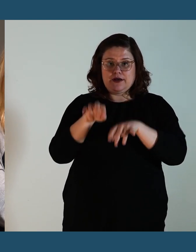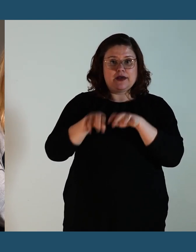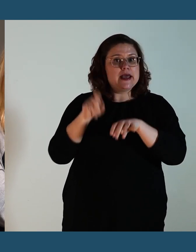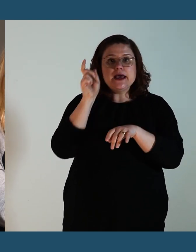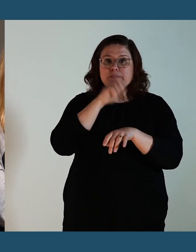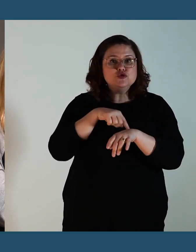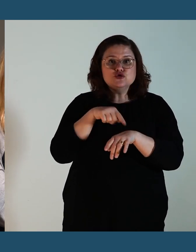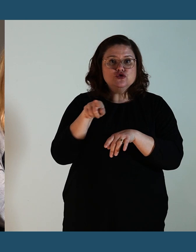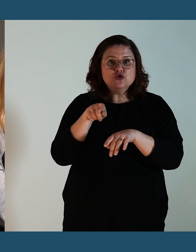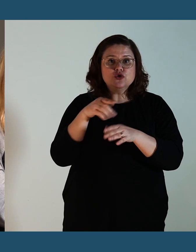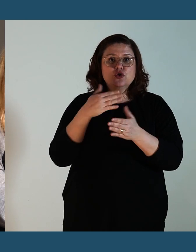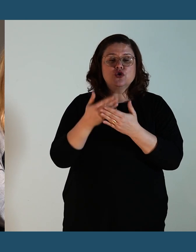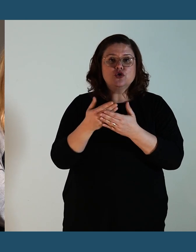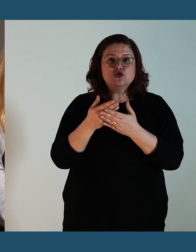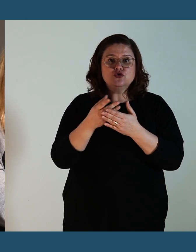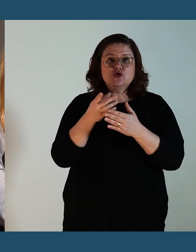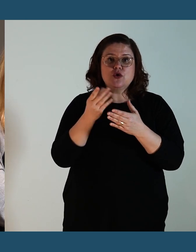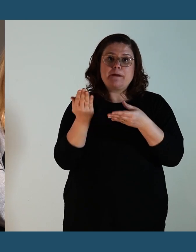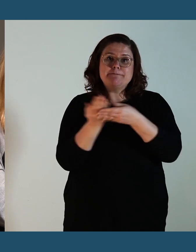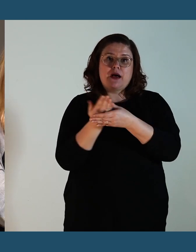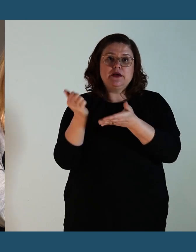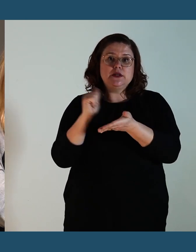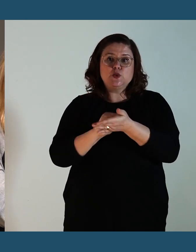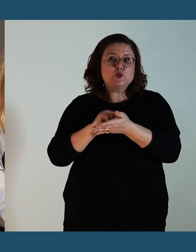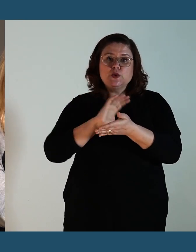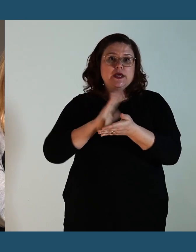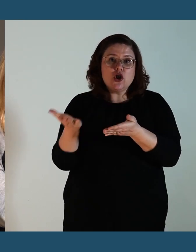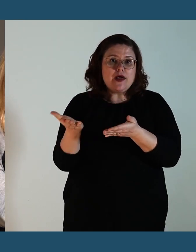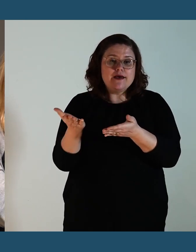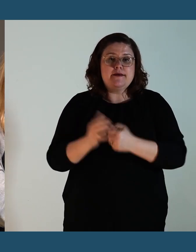ei ole pankkitunnuksia.